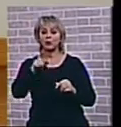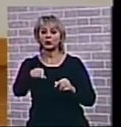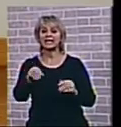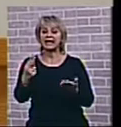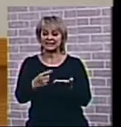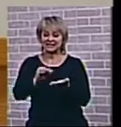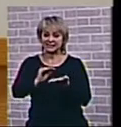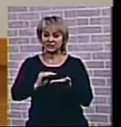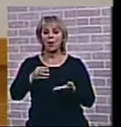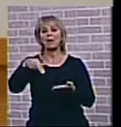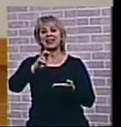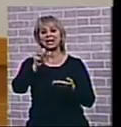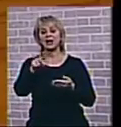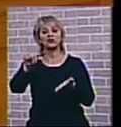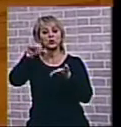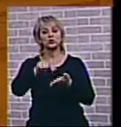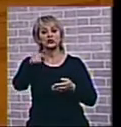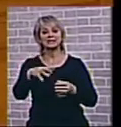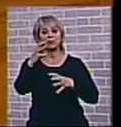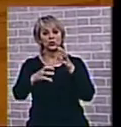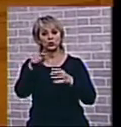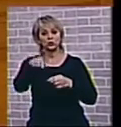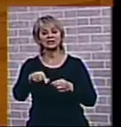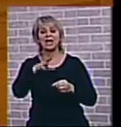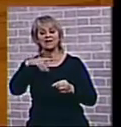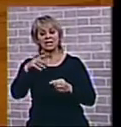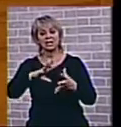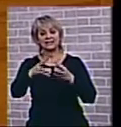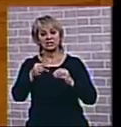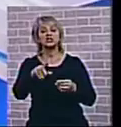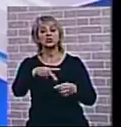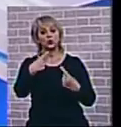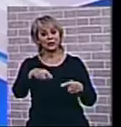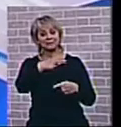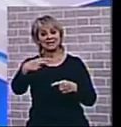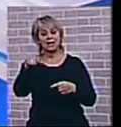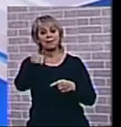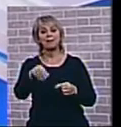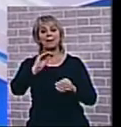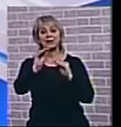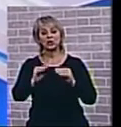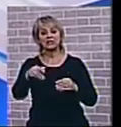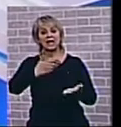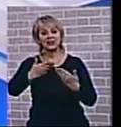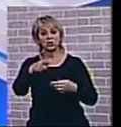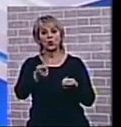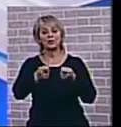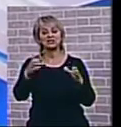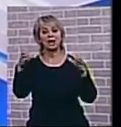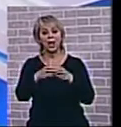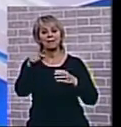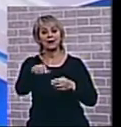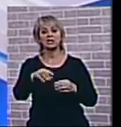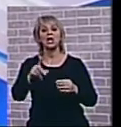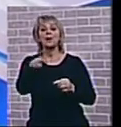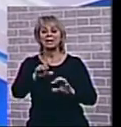диссертациями, монографиями и участвуют в международных и всероссийских конференциях. помогать выстраивать отношения с управляющими